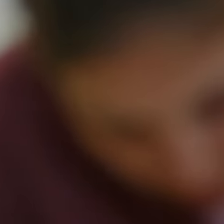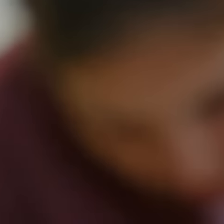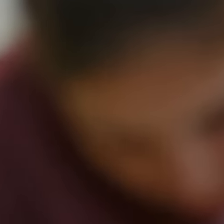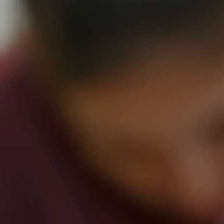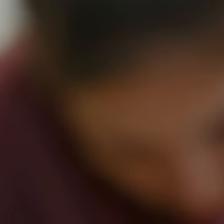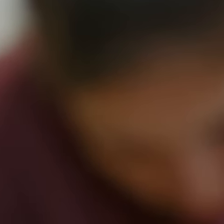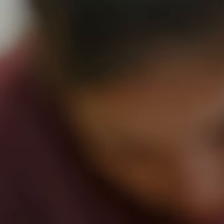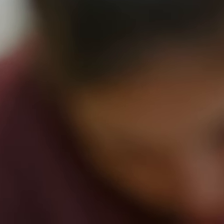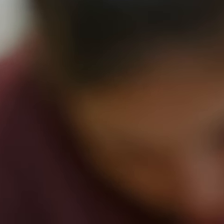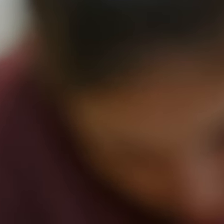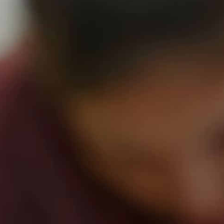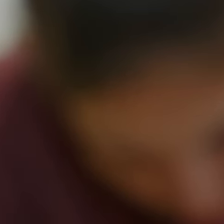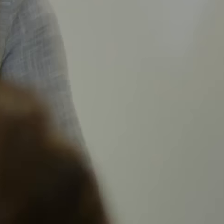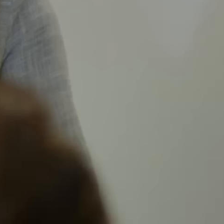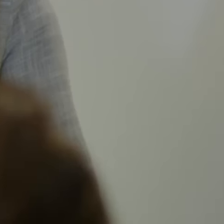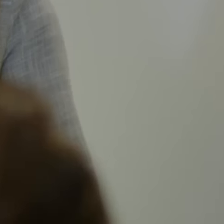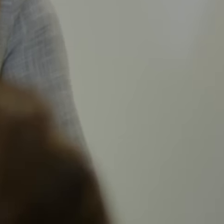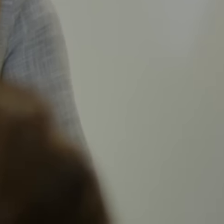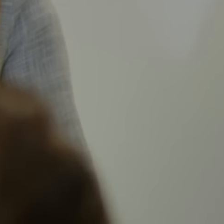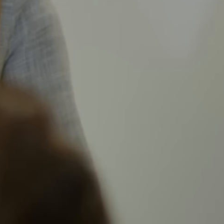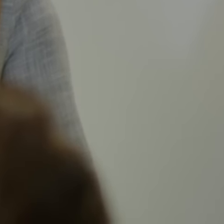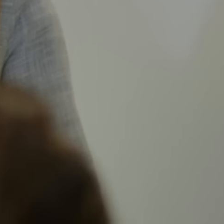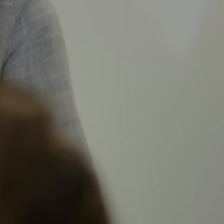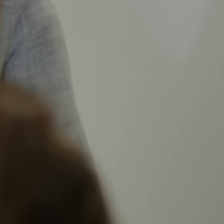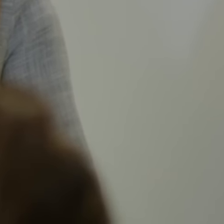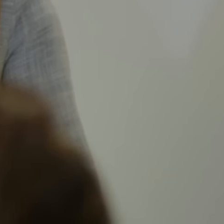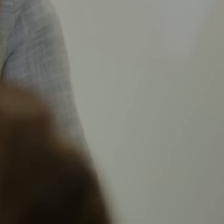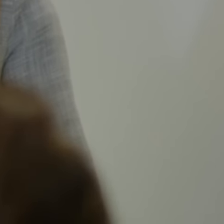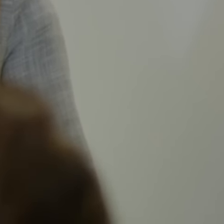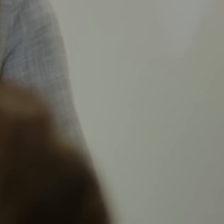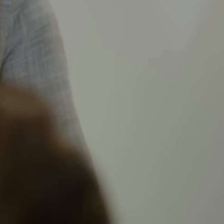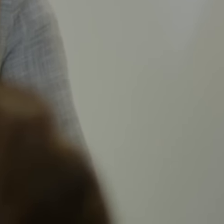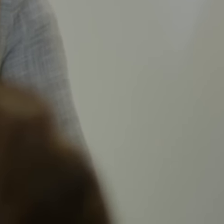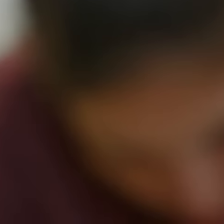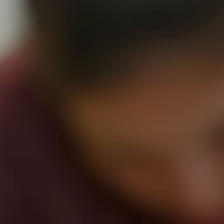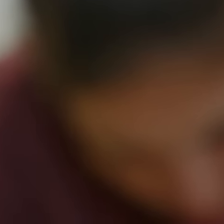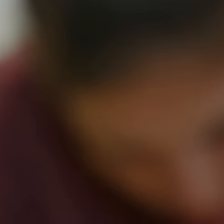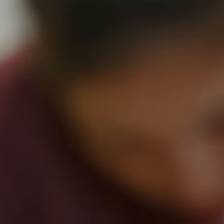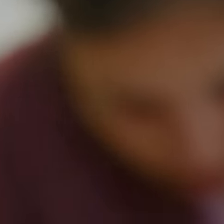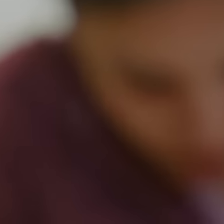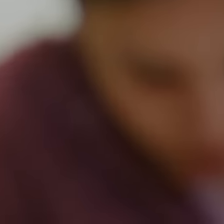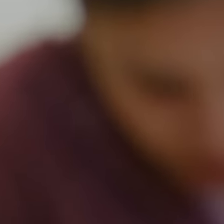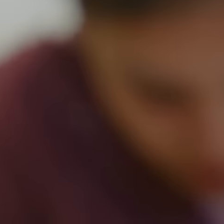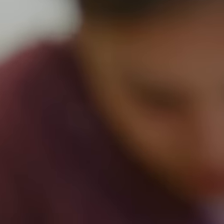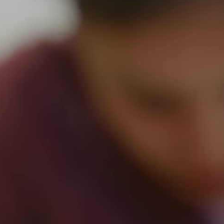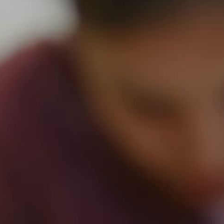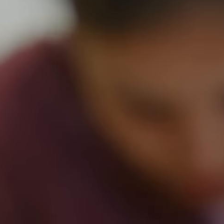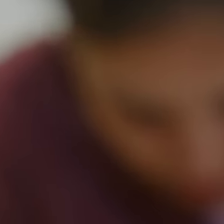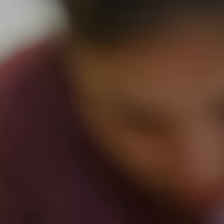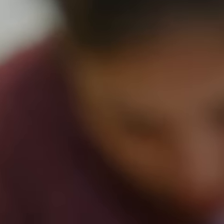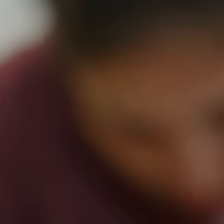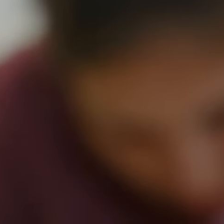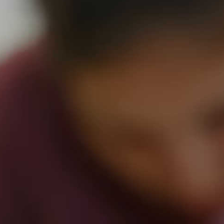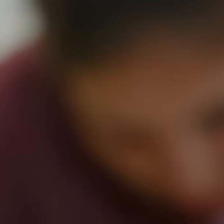Ömer kalem oynatmadan iç çekerek kağıda bakıyor. Birbirleriyle üzgün üzgün bakıştılar. Ayşem ciddiyetini bozmadan gözünü